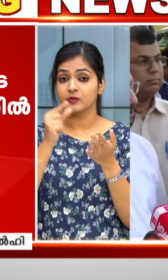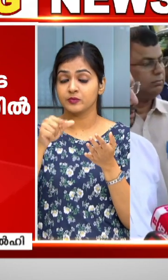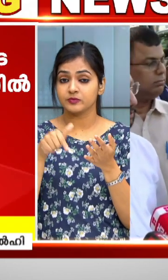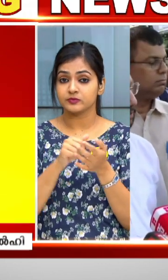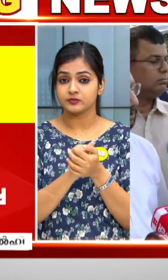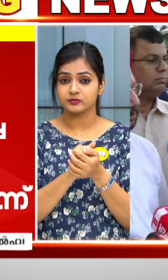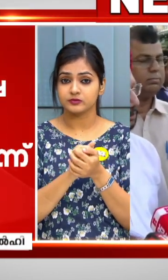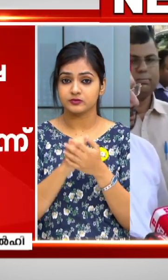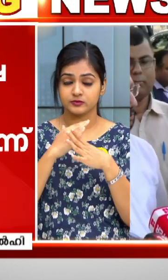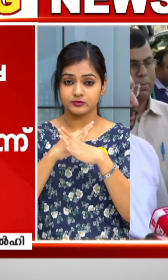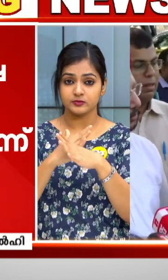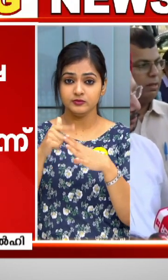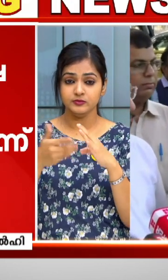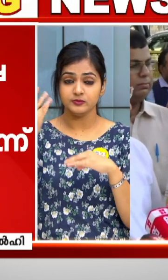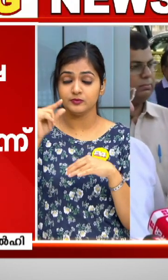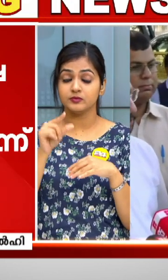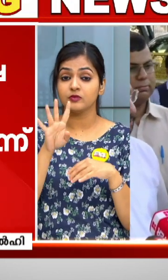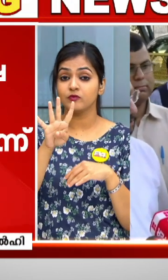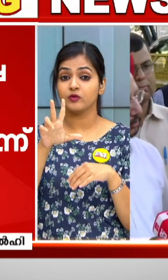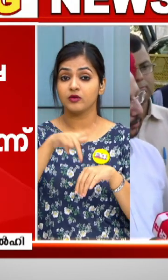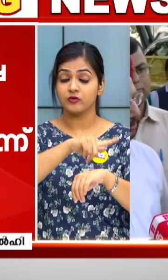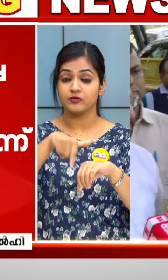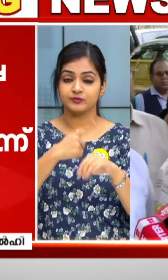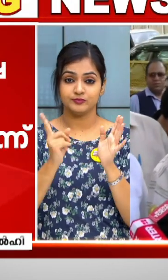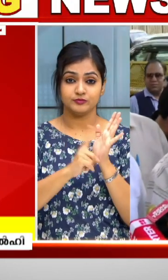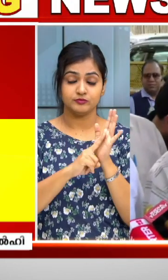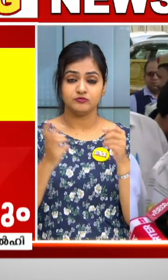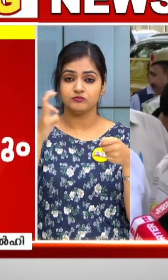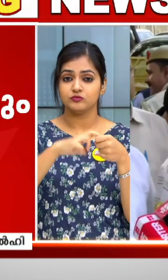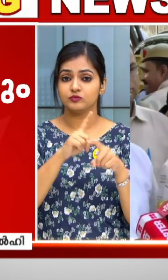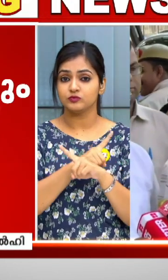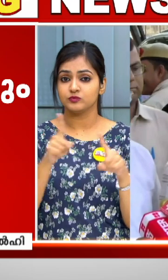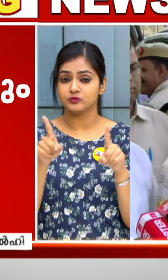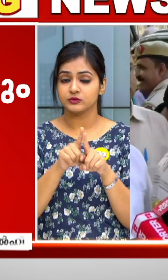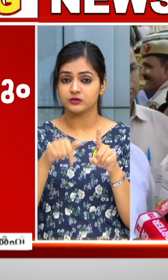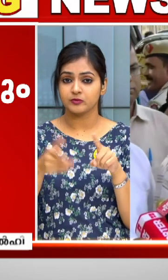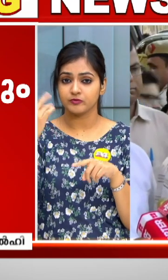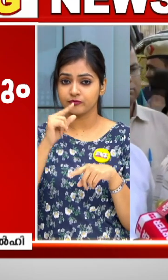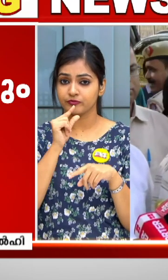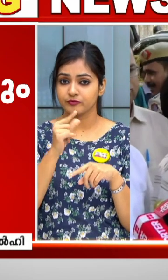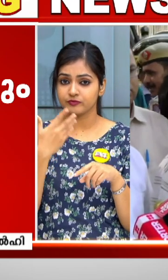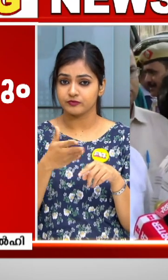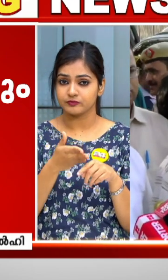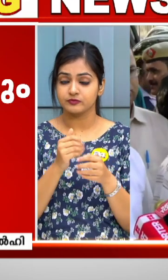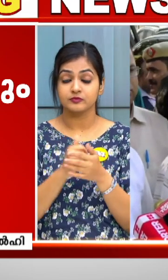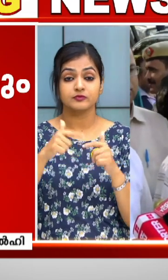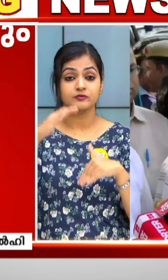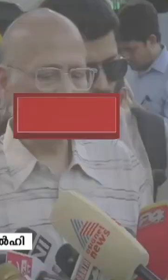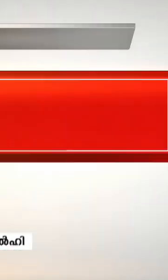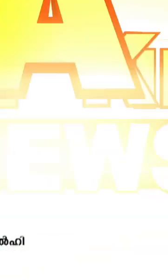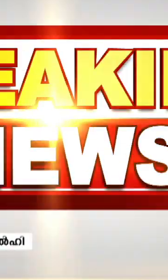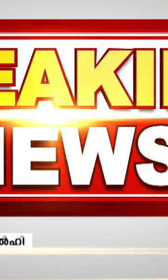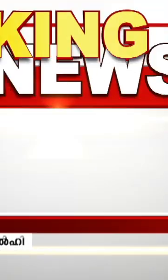എതിരെ അദ്ദേഹത്തെ 48 മണിക്കൂർ പ്രചാരണത്തിൽ പങ്കെടുക്കുന്നതിൽ നിന്നും വിലക്കിക്കൊണ്ട് ഒരു ഉത്തരവ് തെരഞ്ഞെടുപ്പ് കമ്മീഷൻ